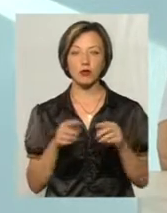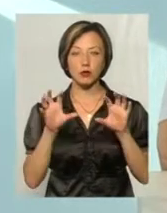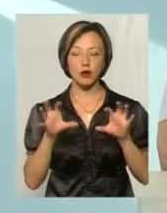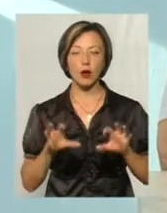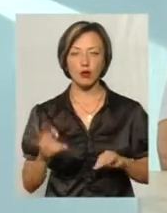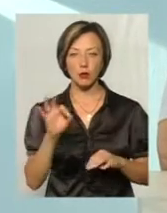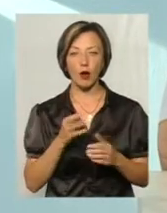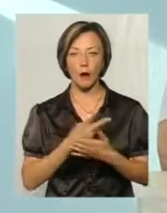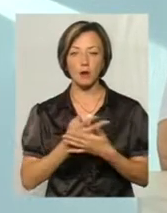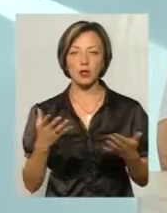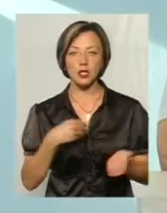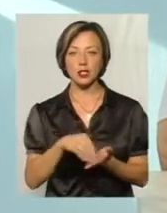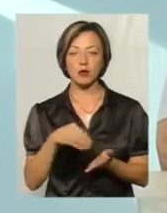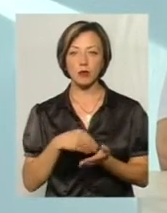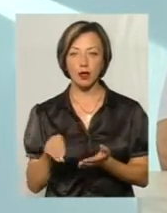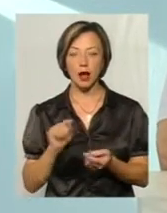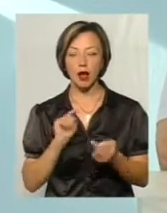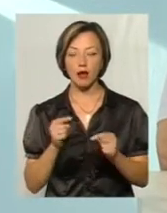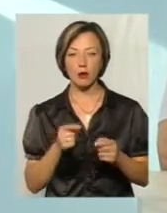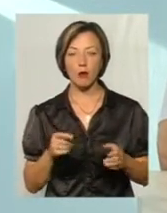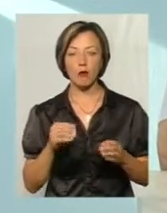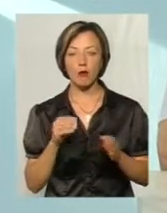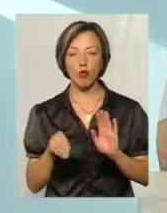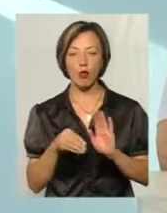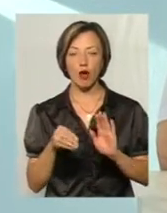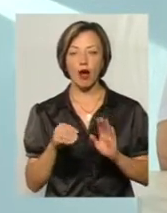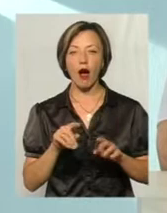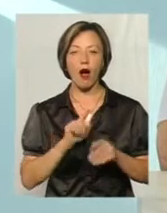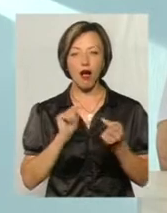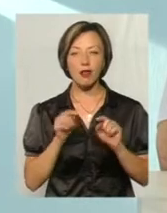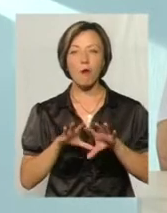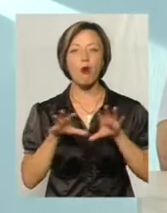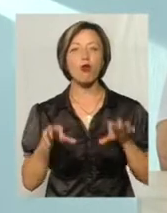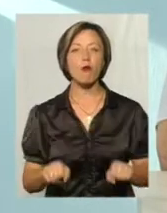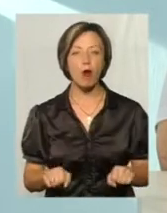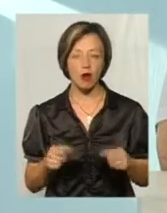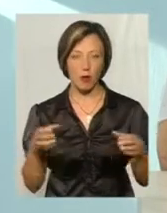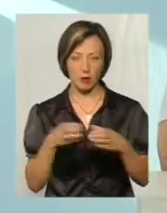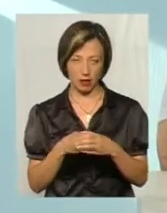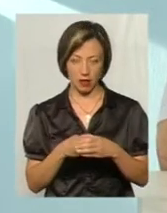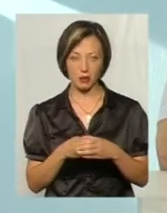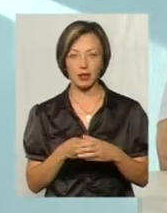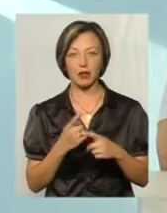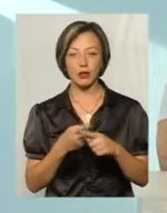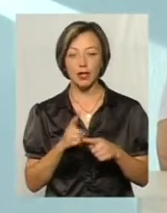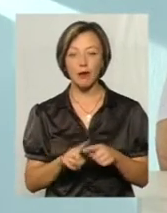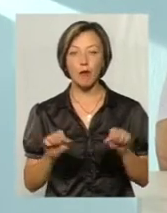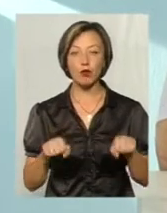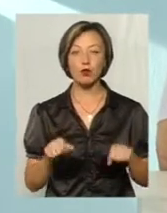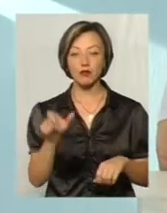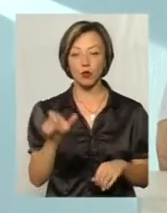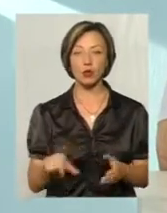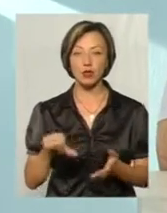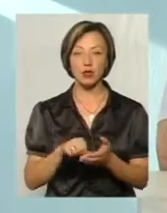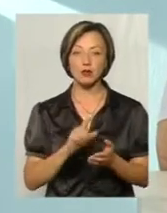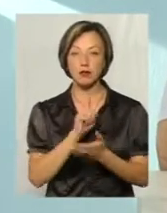публічні закупівлі, це є антимонопольний комітет. От тоді той потенційний учасник має